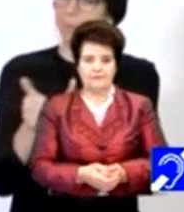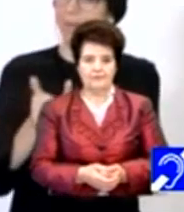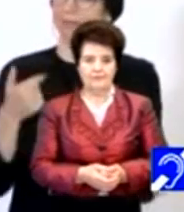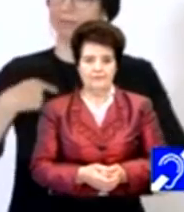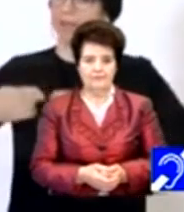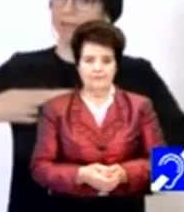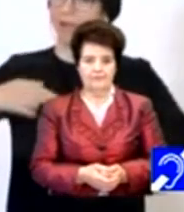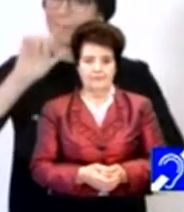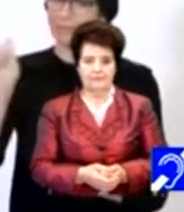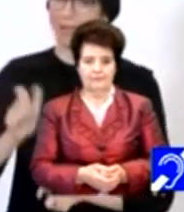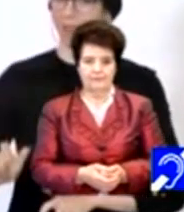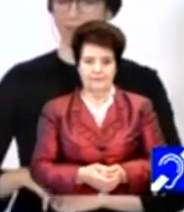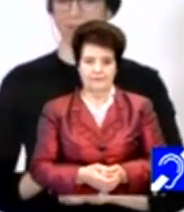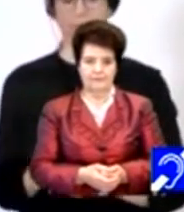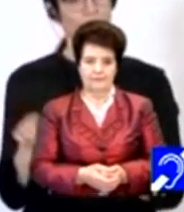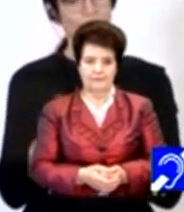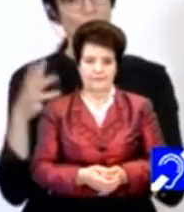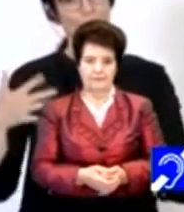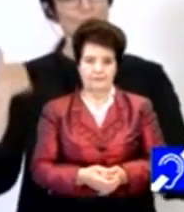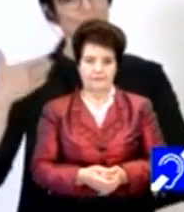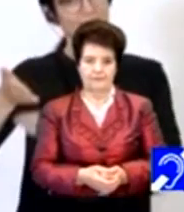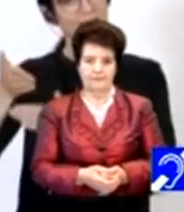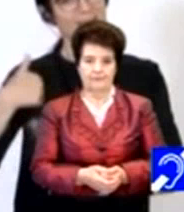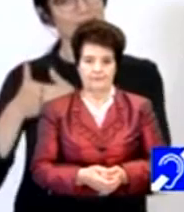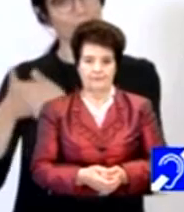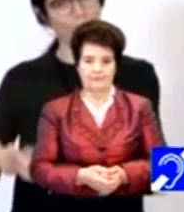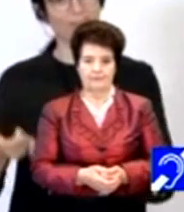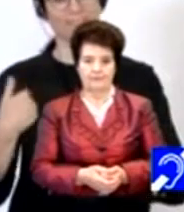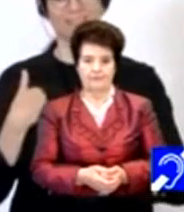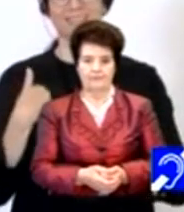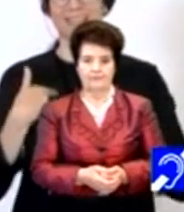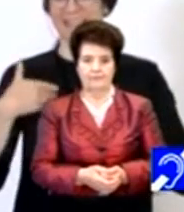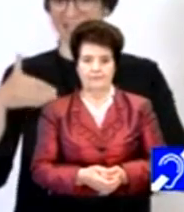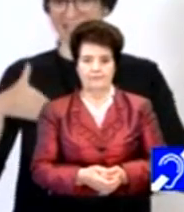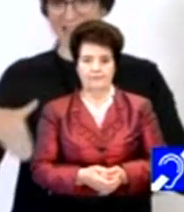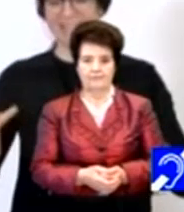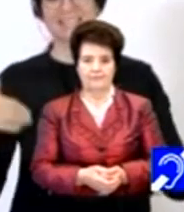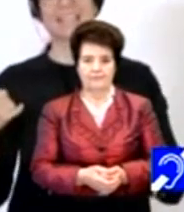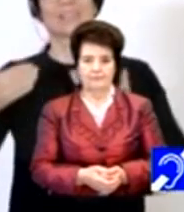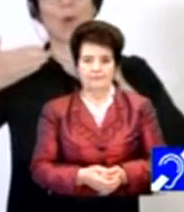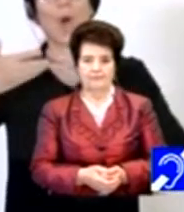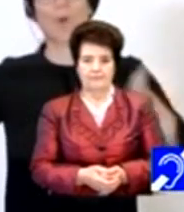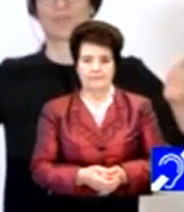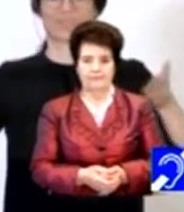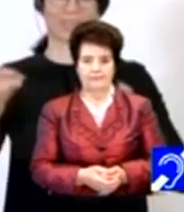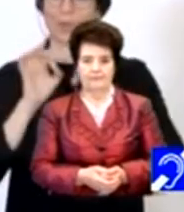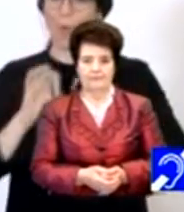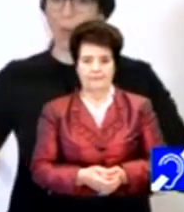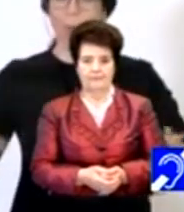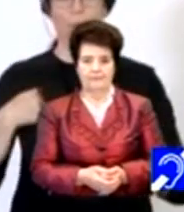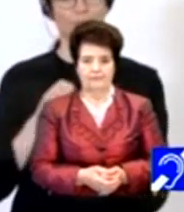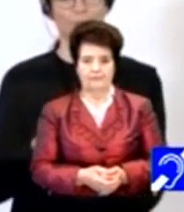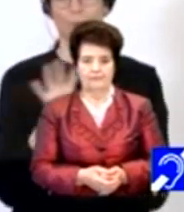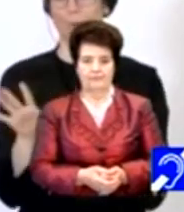Partner. Und daran haben wir uns auch gehalten. Die Grenzen sind bis auf Weiteres wieder offen, ohne